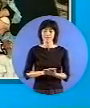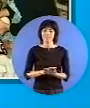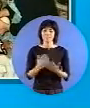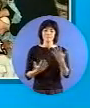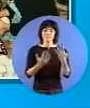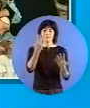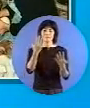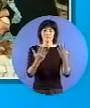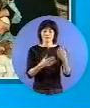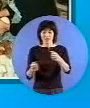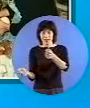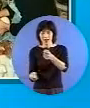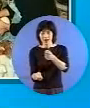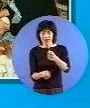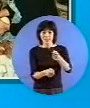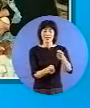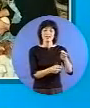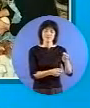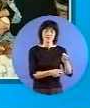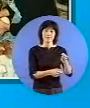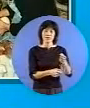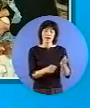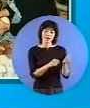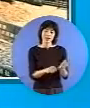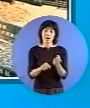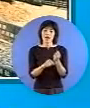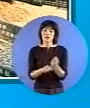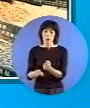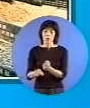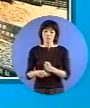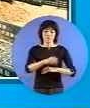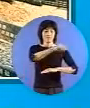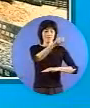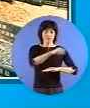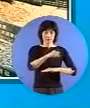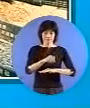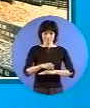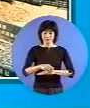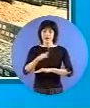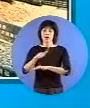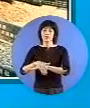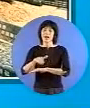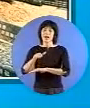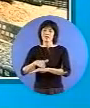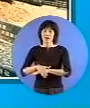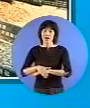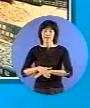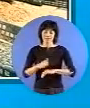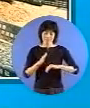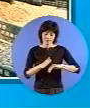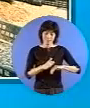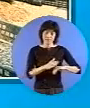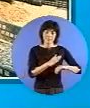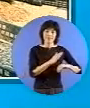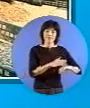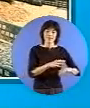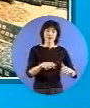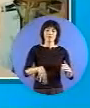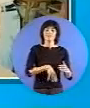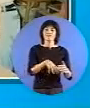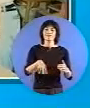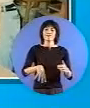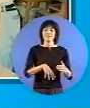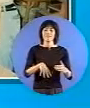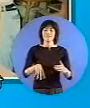業、症状書きや受付などの事務作業、家事手伝いや留守番などのサービス作